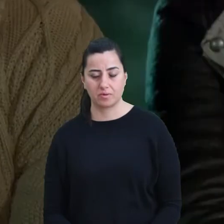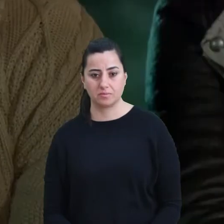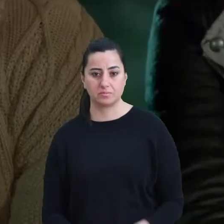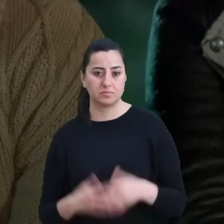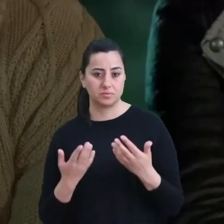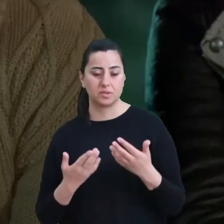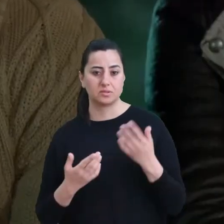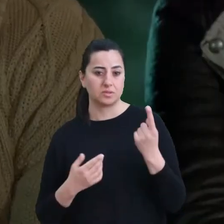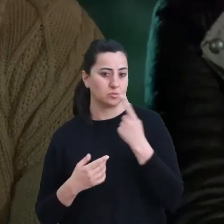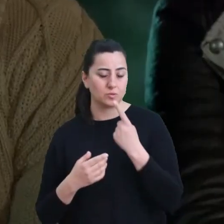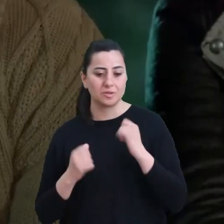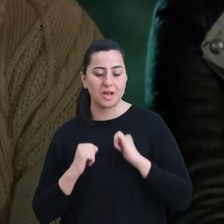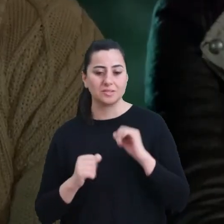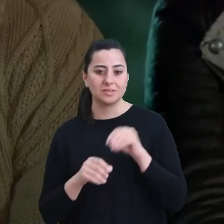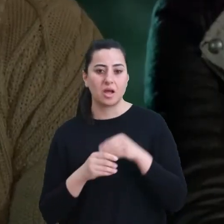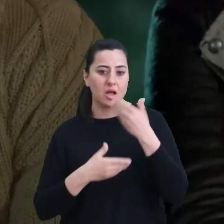Hani derste ana diyordun ya.